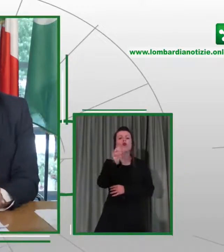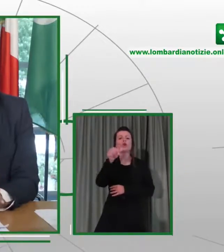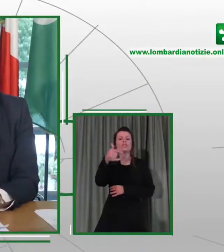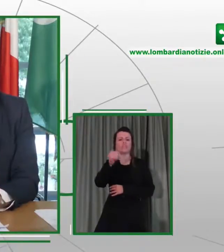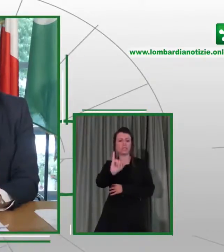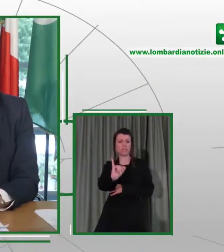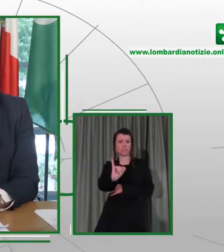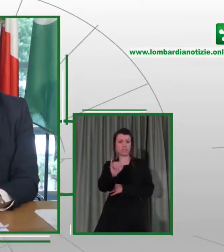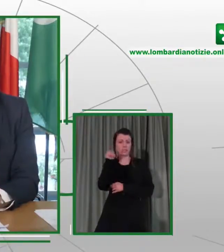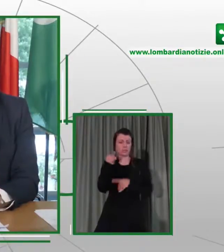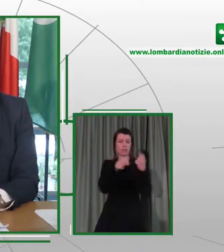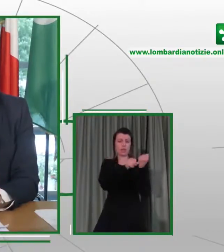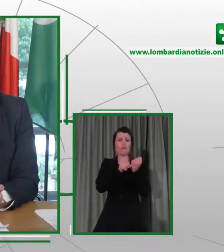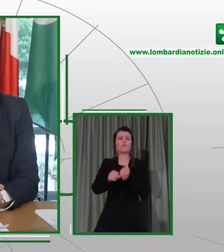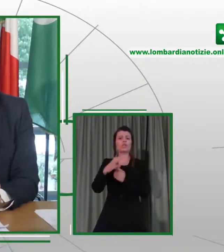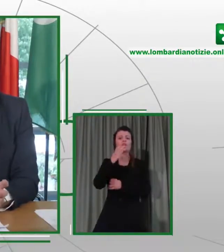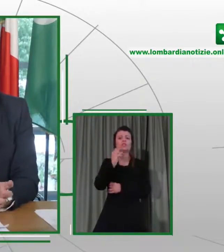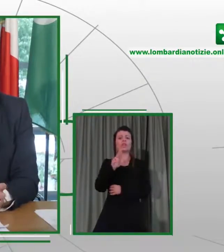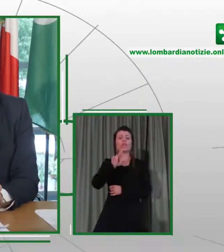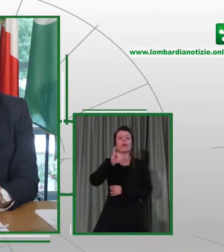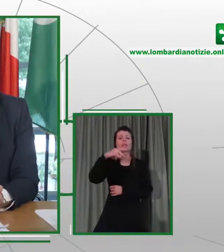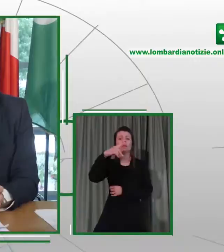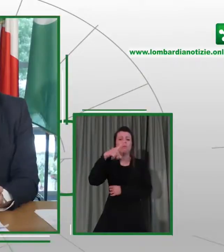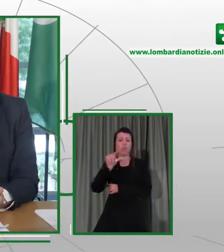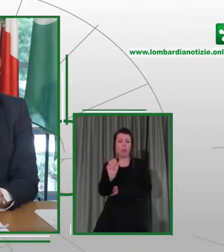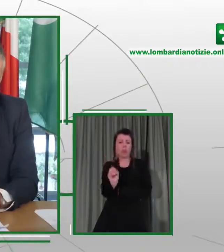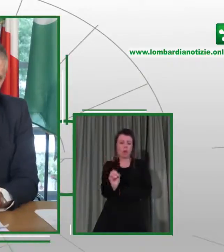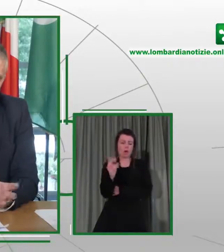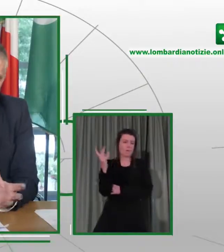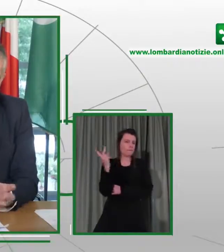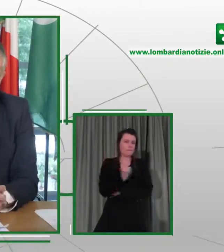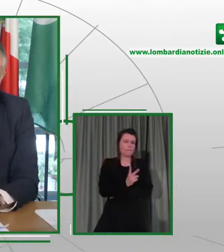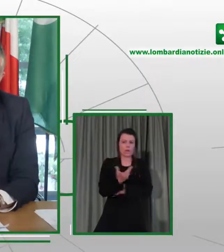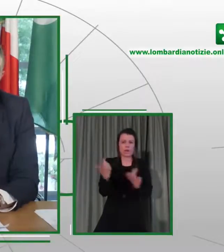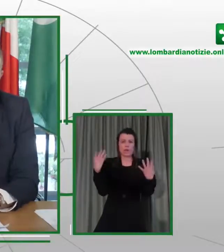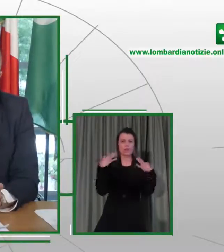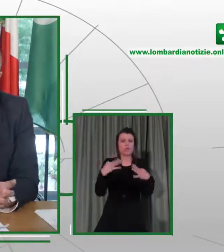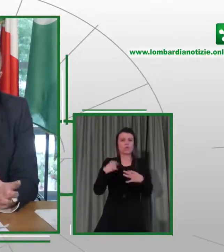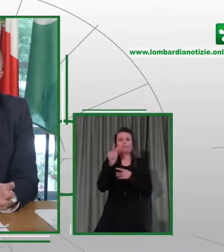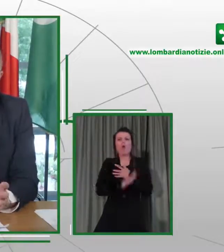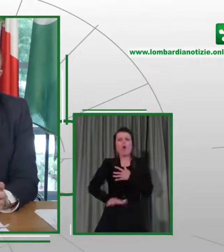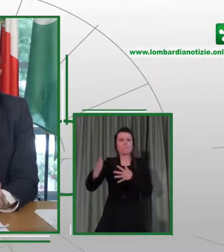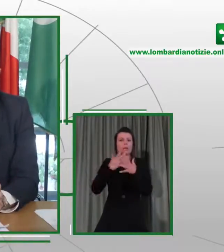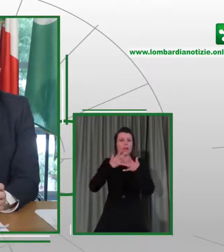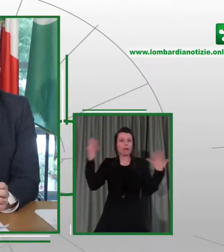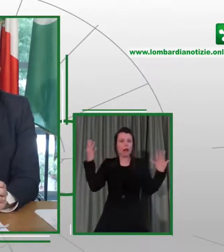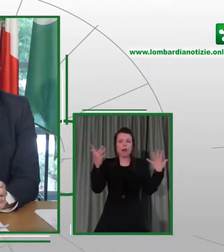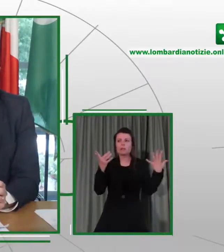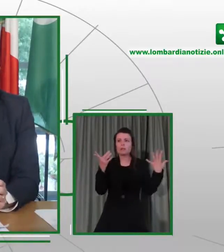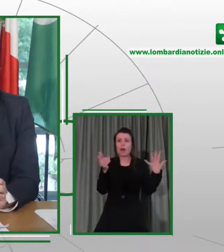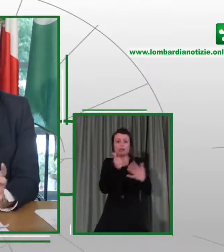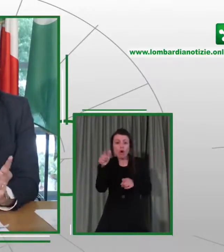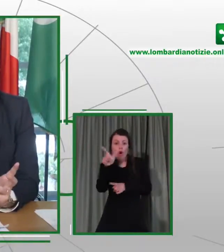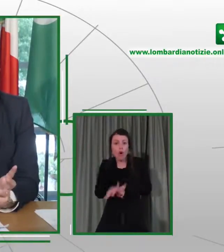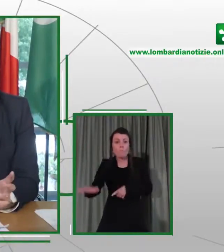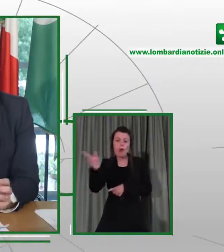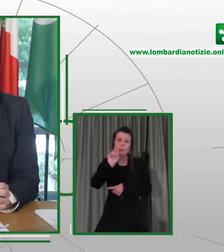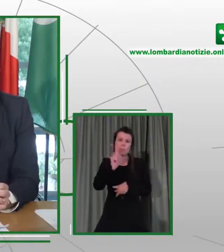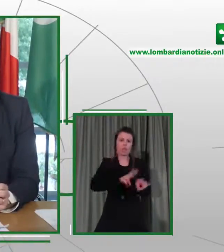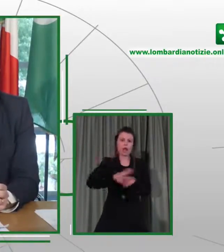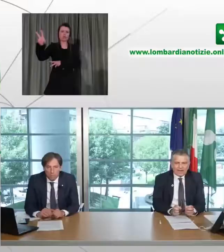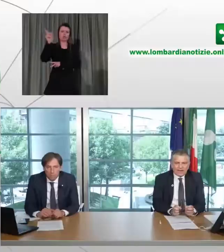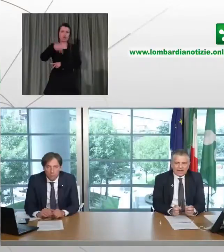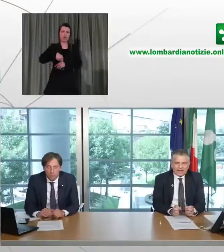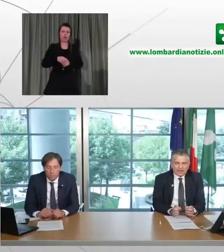Fondazione Caripro è una grandissima istituzione non solo lombarda ma addirittura nazionale. Quando si parla